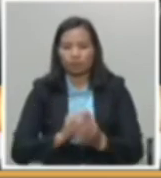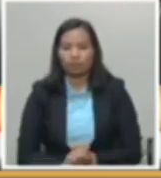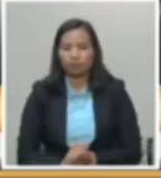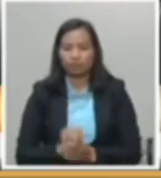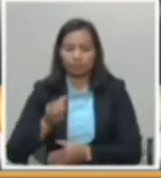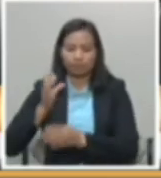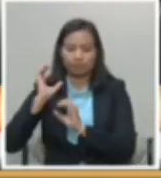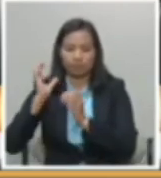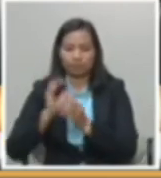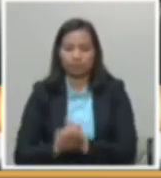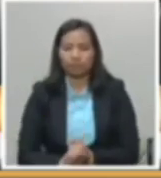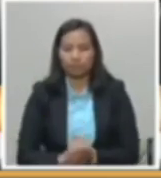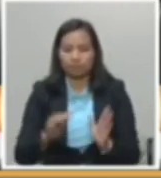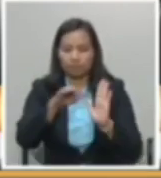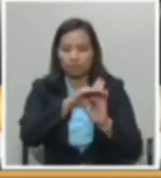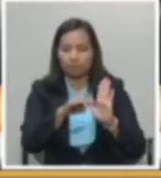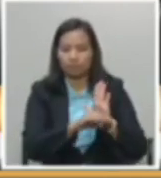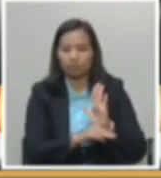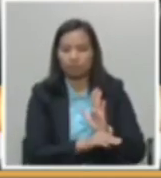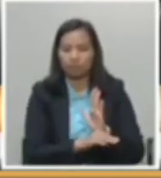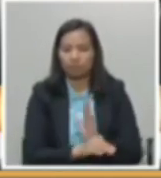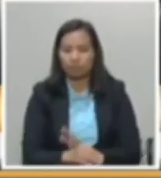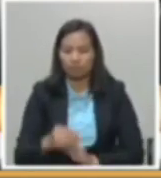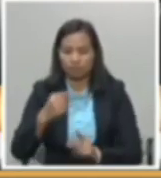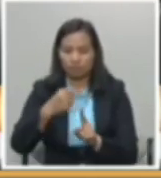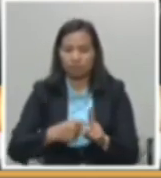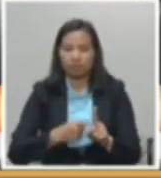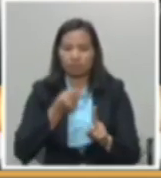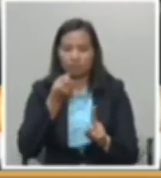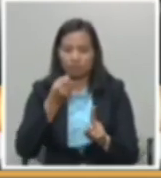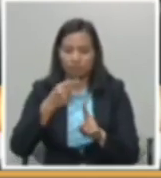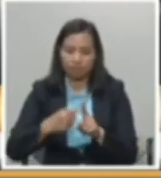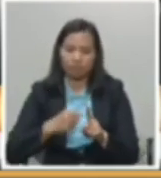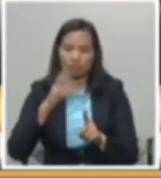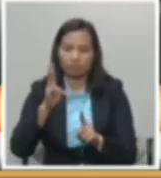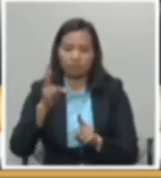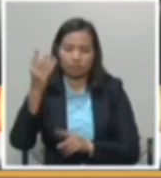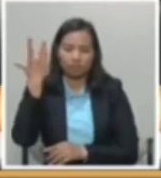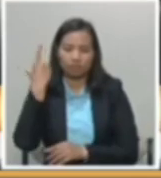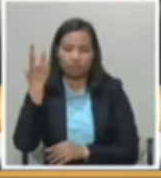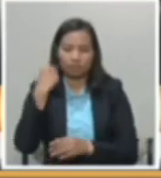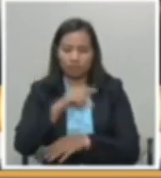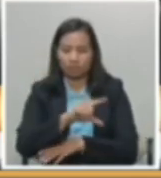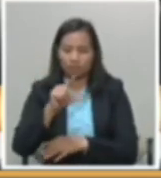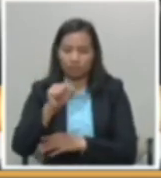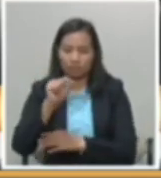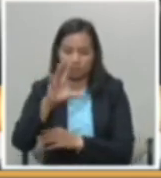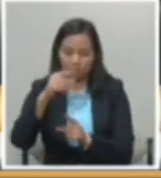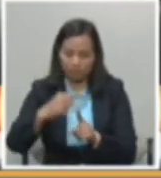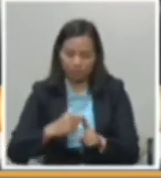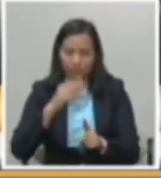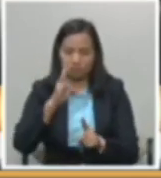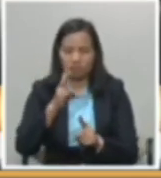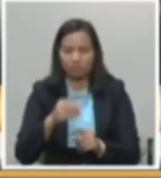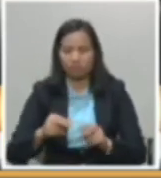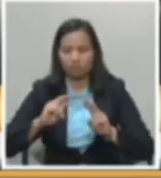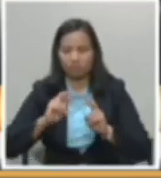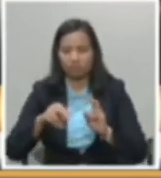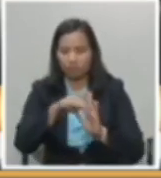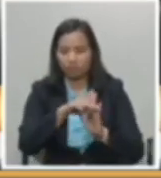กลับไปดูการแถลงนโยบายของรัฐบาลช่วงปลายเดือนกรกฎาคมที่ผ่านมาในนโยบายเร่งด่วนข้อ